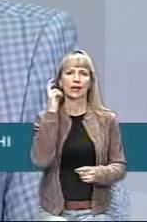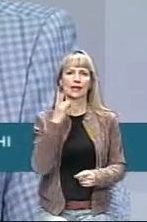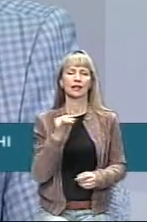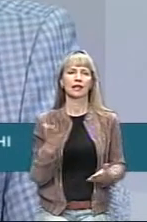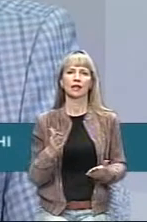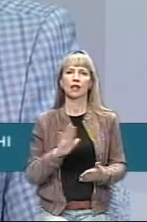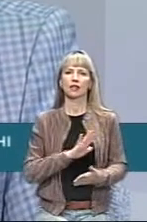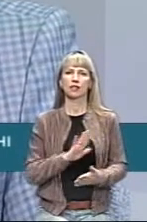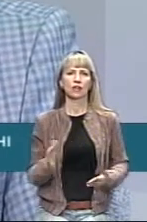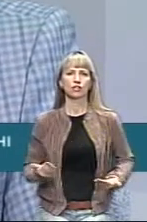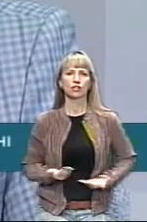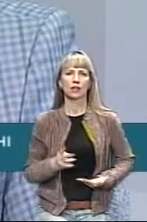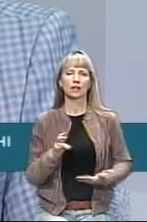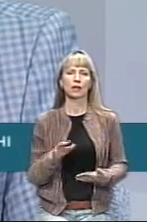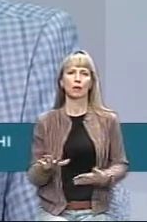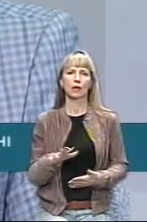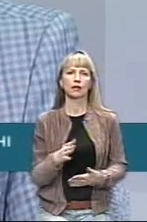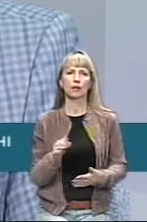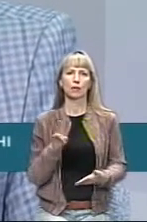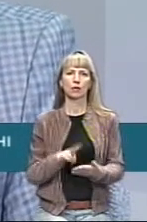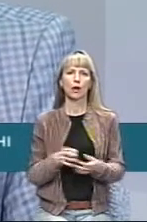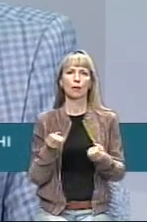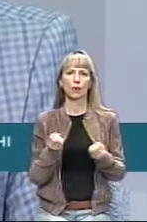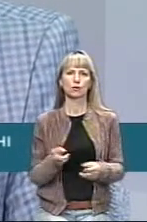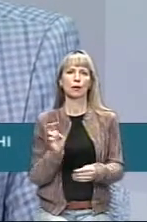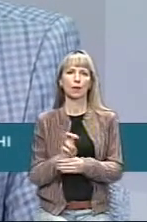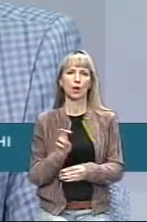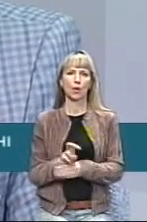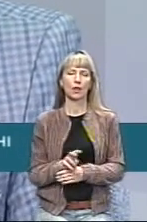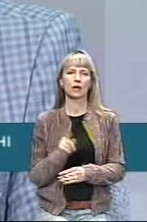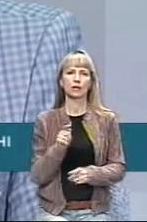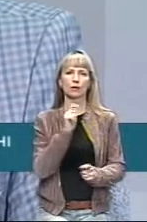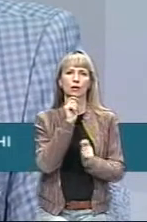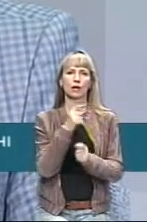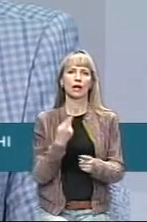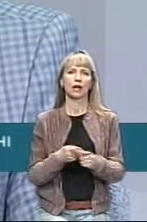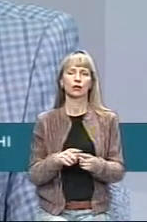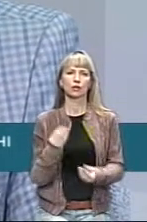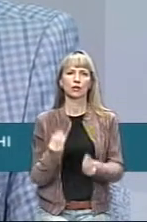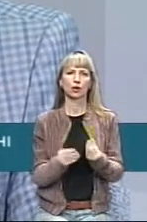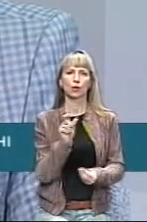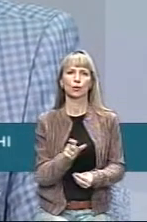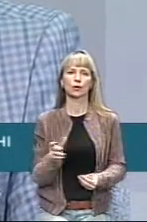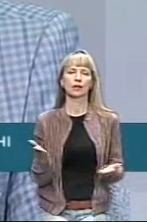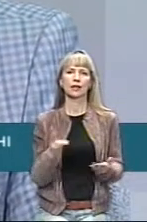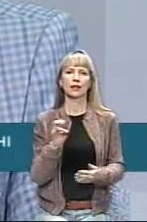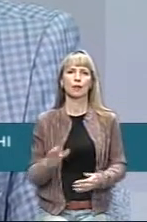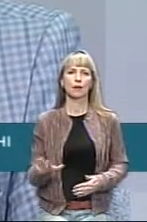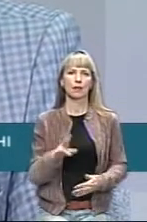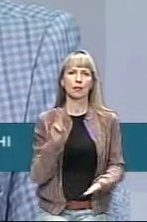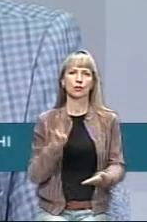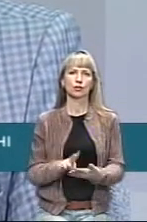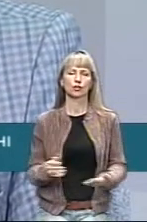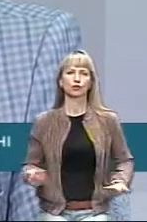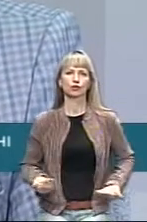не жили на Майдані постійно, а просто регулярно приходили. І вони подарували цю іграшку людям, які на Майдані